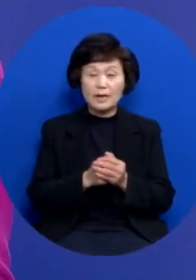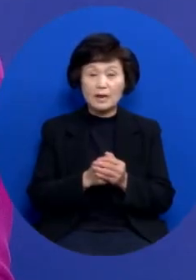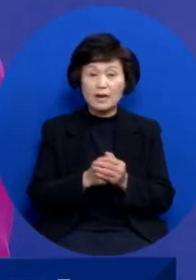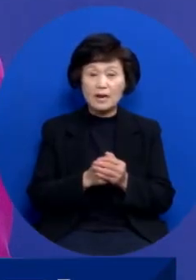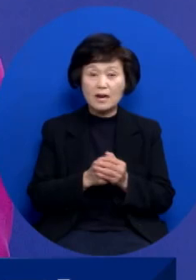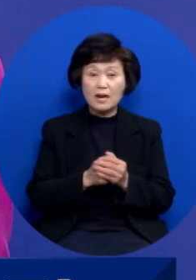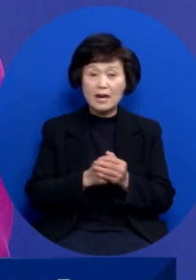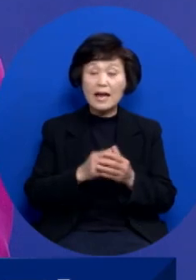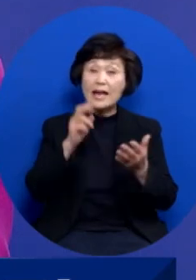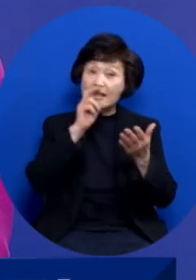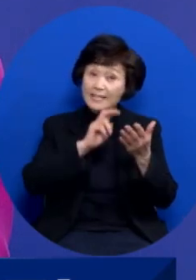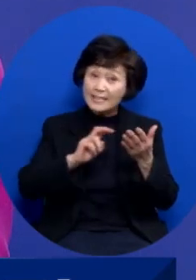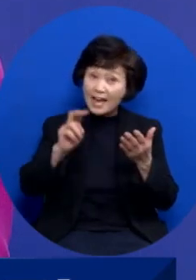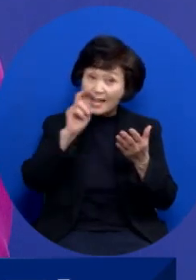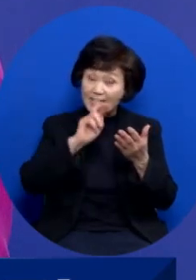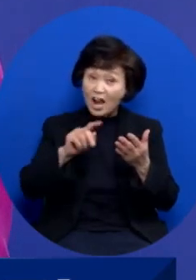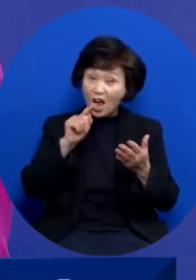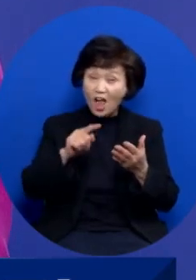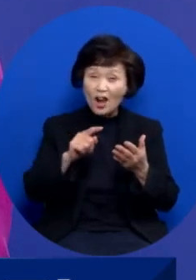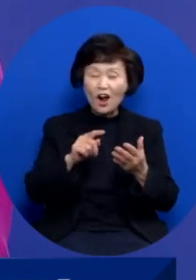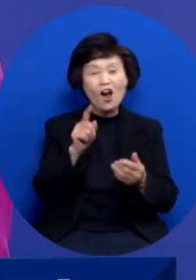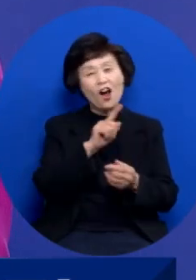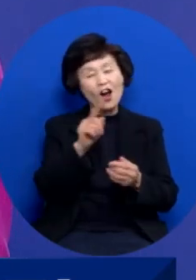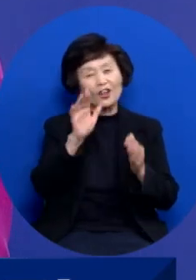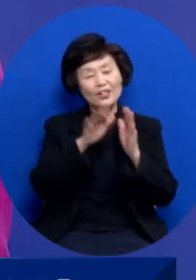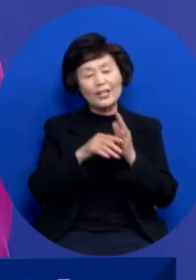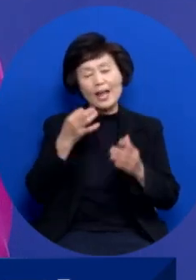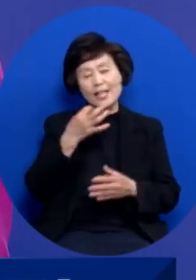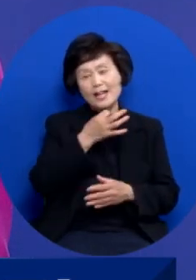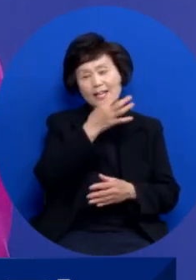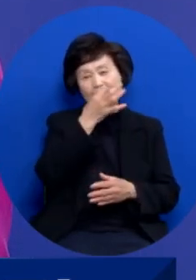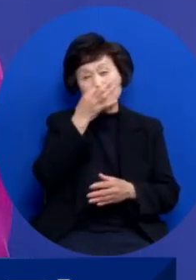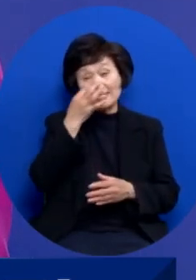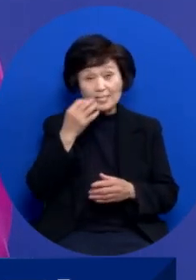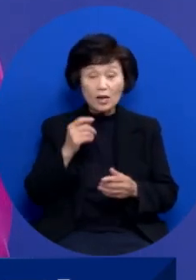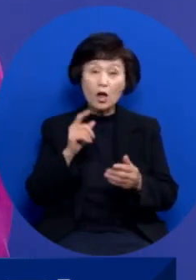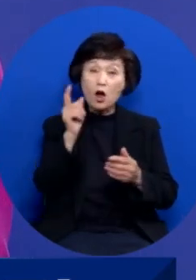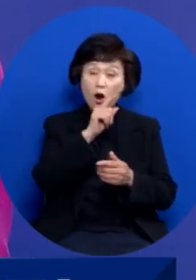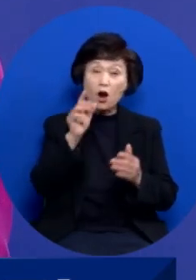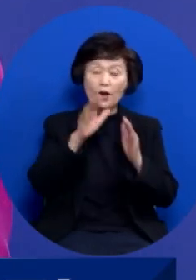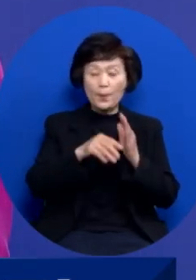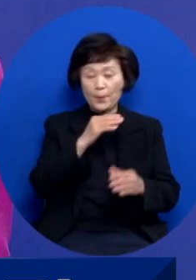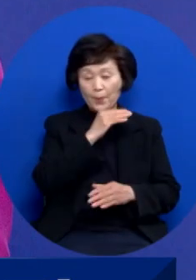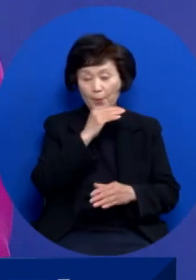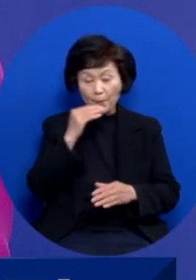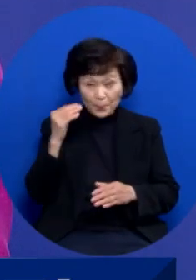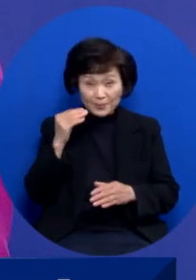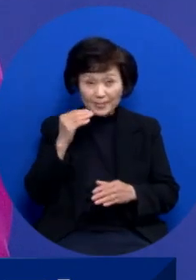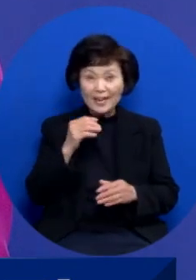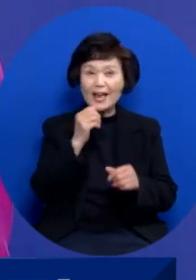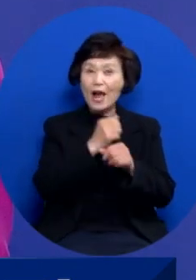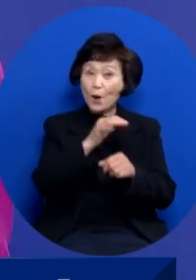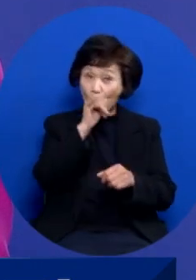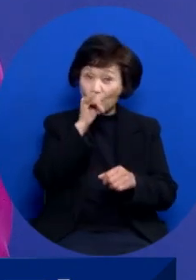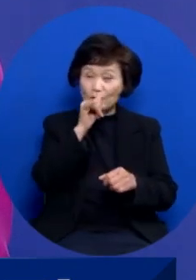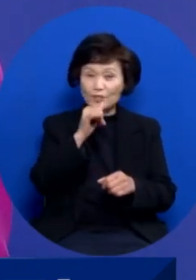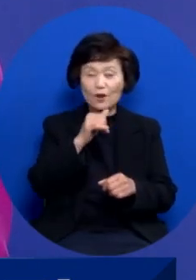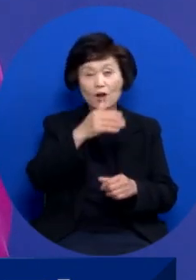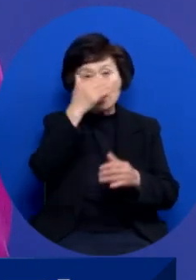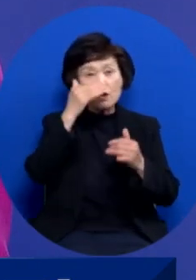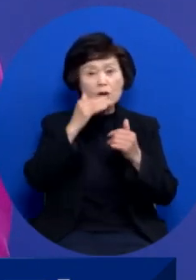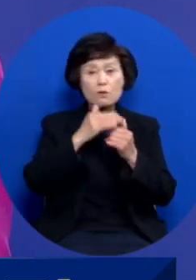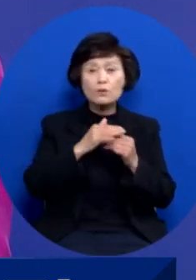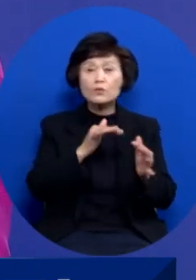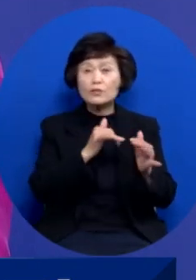찬양은 때론 신나게, 때론 진중하게 하나님을 찾는 시간이 됩니다. 특히 젊은 세대의 신앙 발전에 긍정적인 영향을